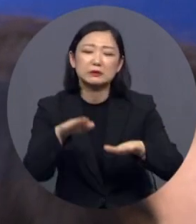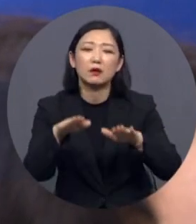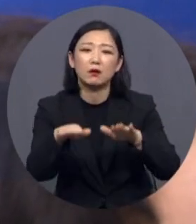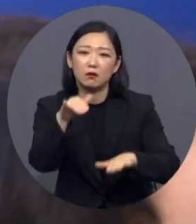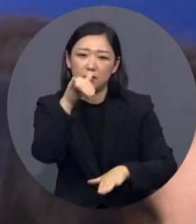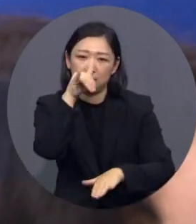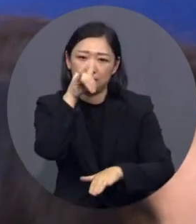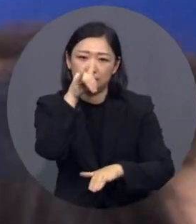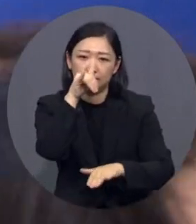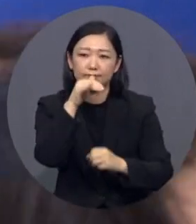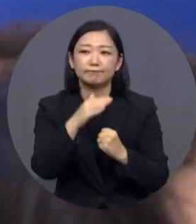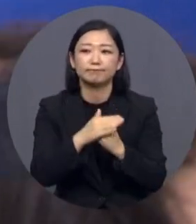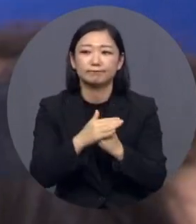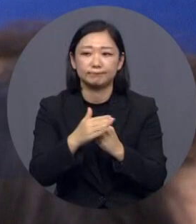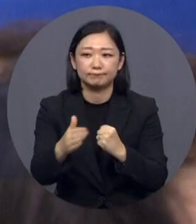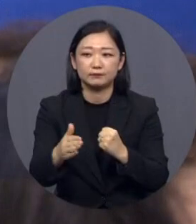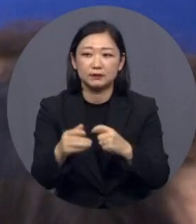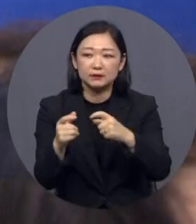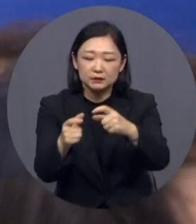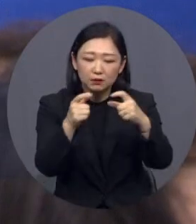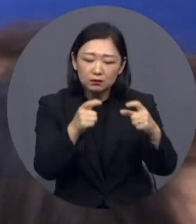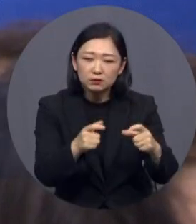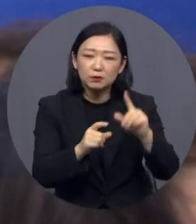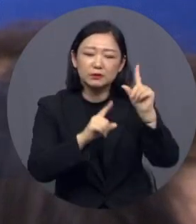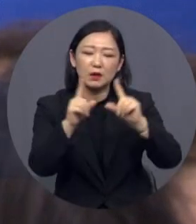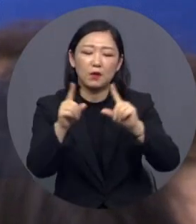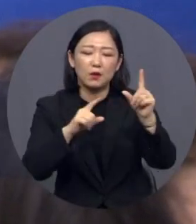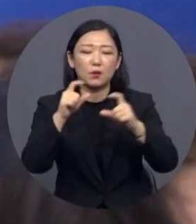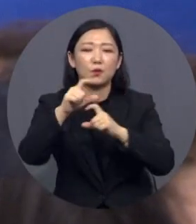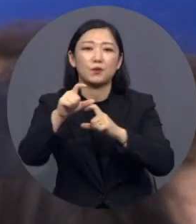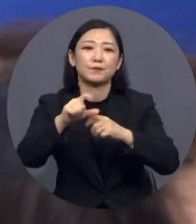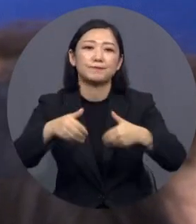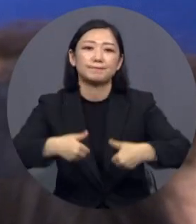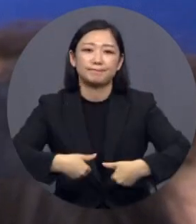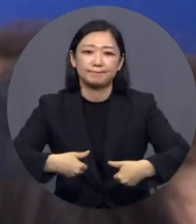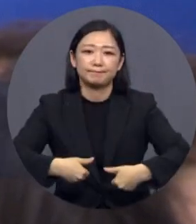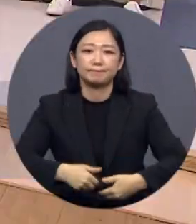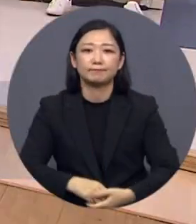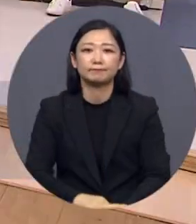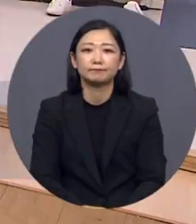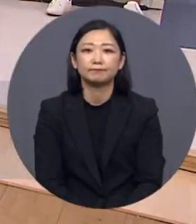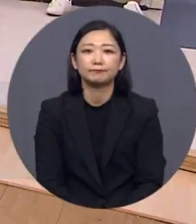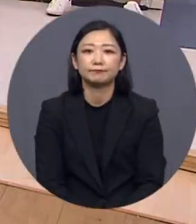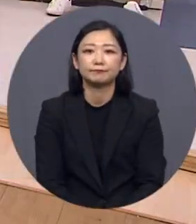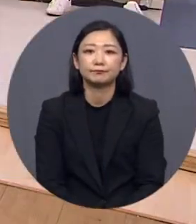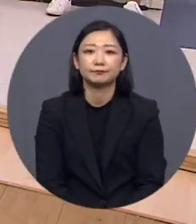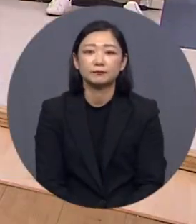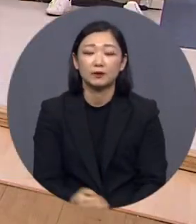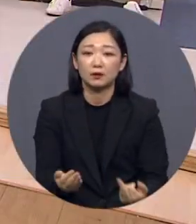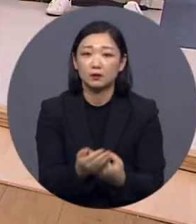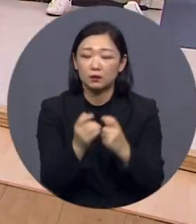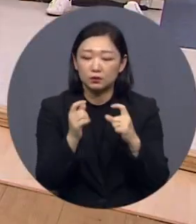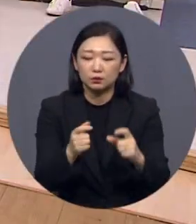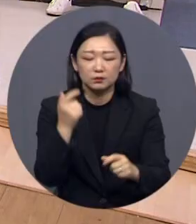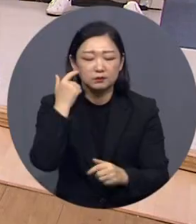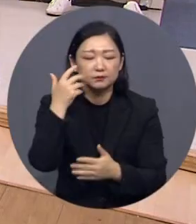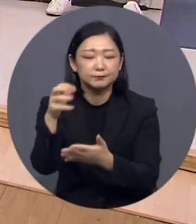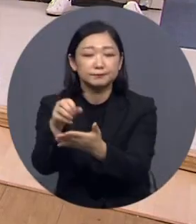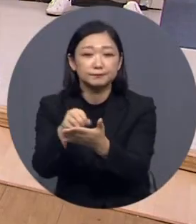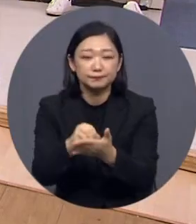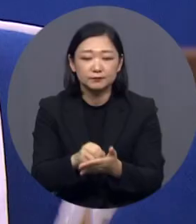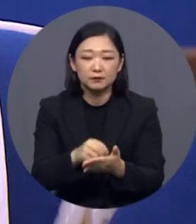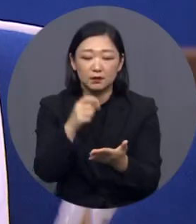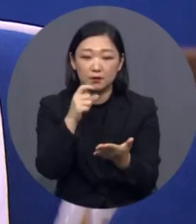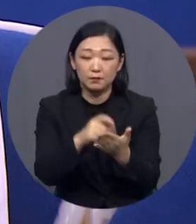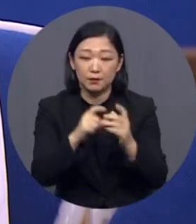규모로 이루어지고 있습니다. 지역적인 요소도 한번 고려해 볼 필요성이 있지 않은가. 제주도는 의견 수렴과 입법